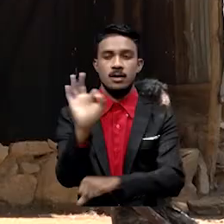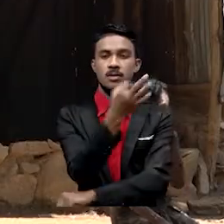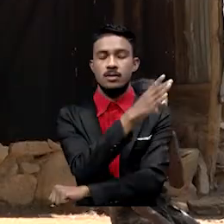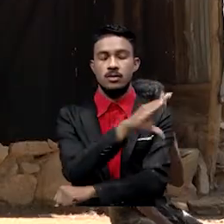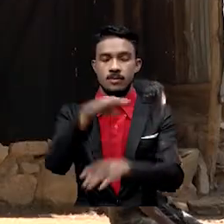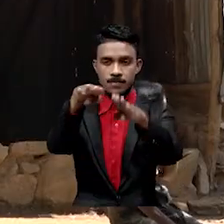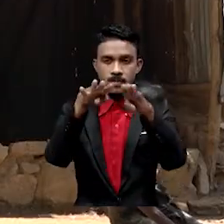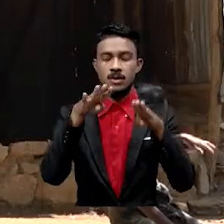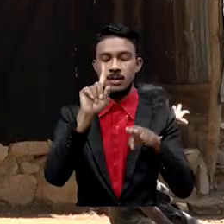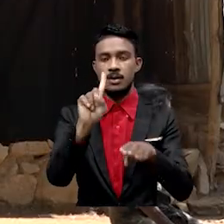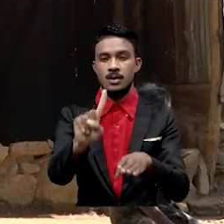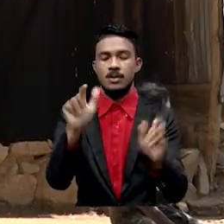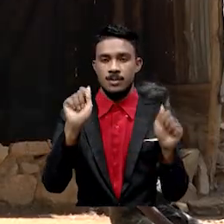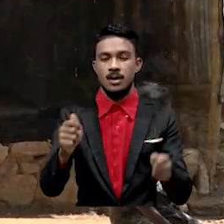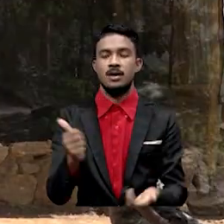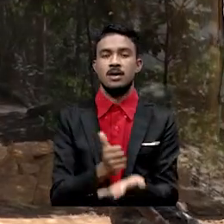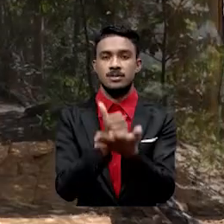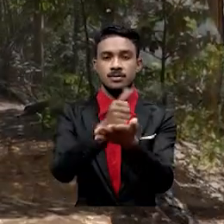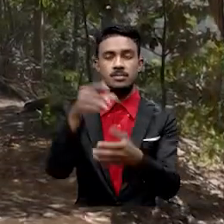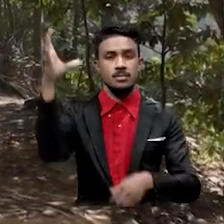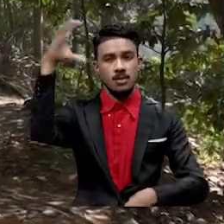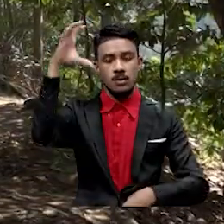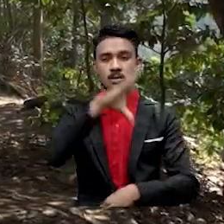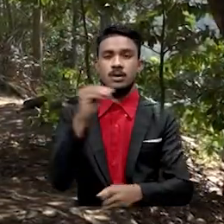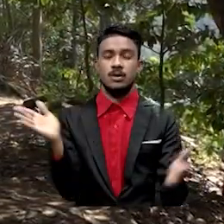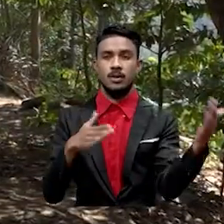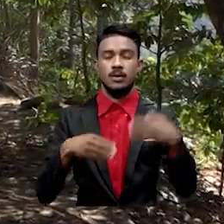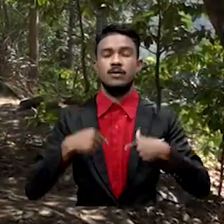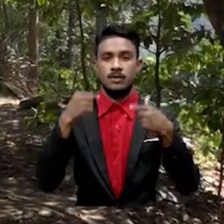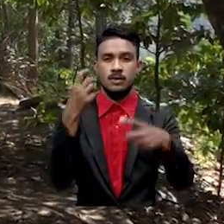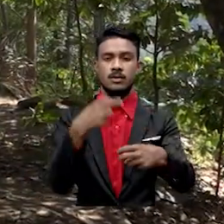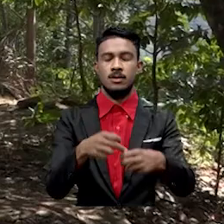tahang ida, atu satang udang no ani nebe fua measa bania.